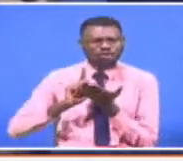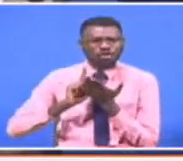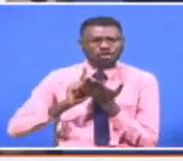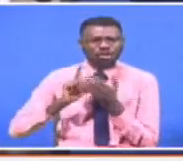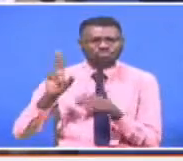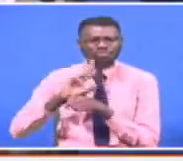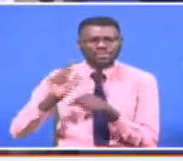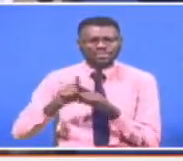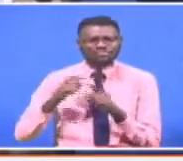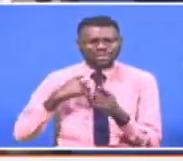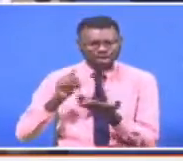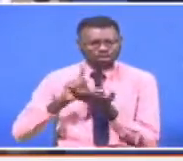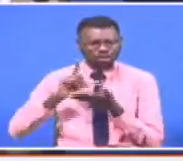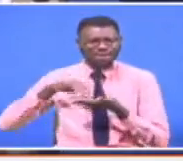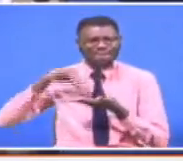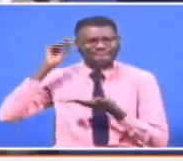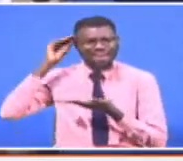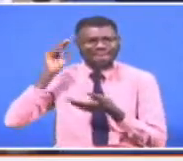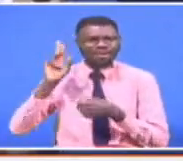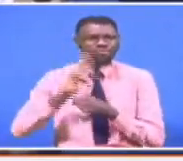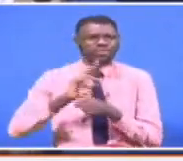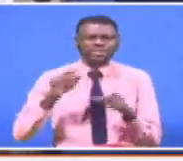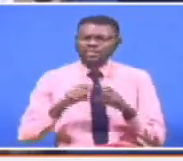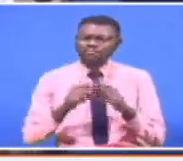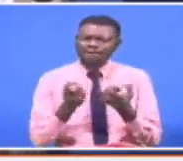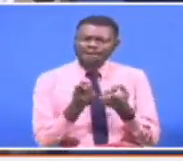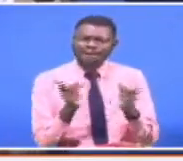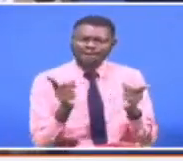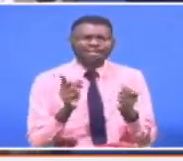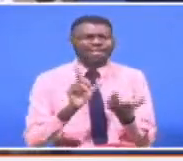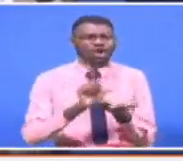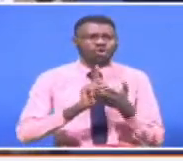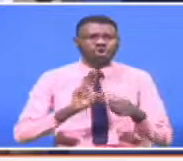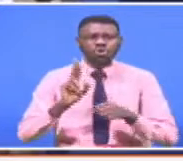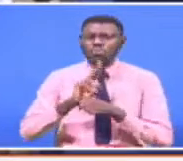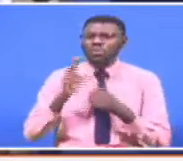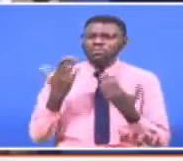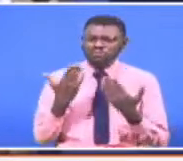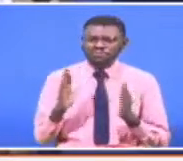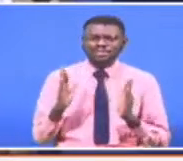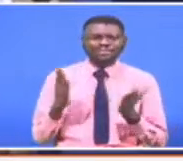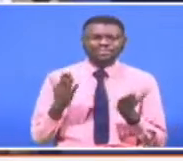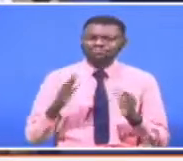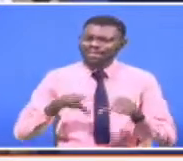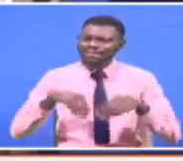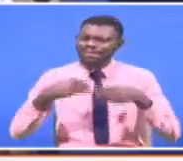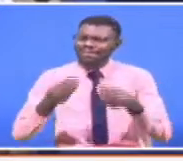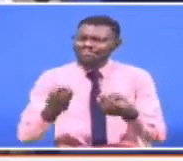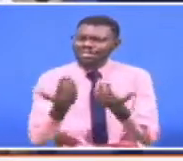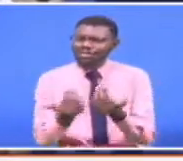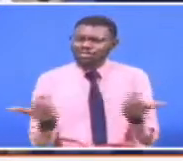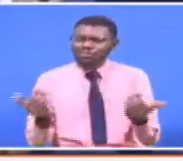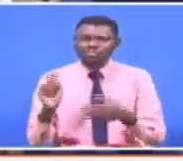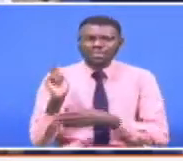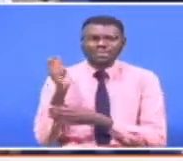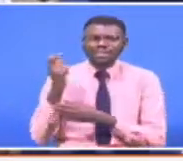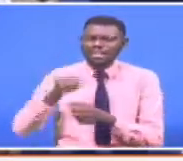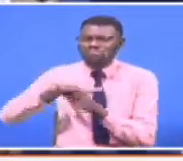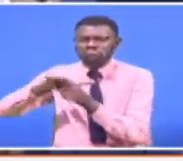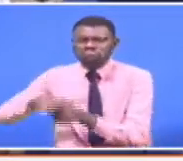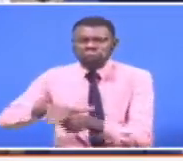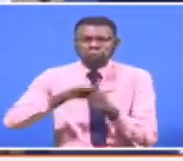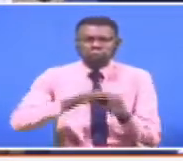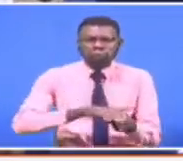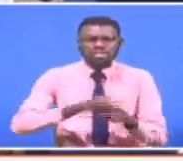sote viongozi tu, wengi wetu tumesoma na nini? Loan. Patia watoto wa Kenya bila kubagua